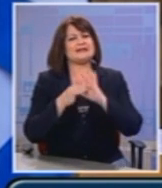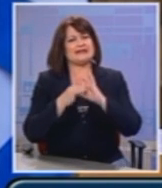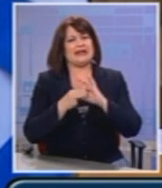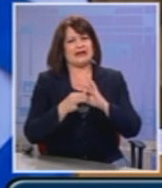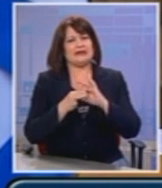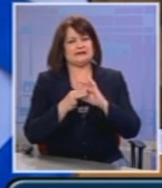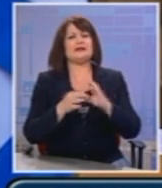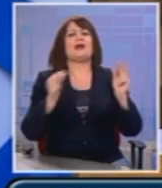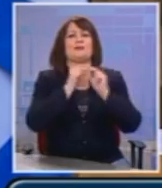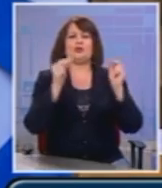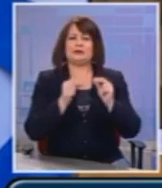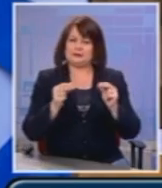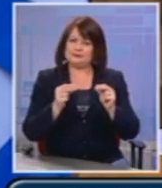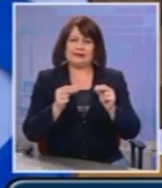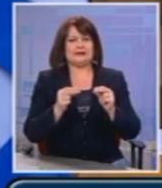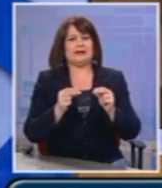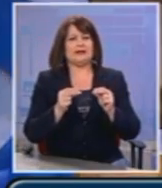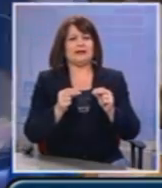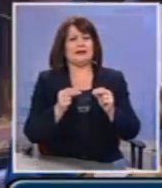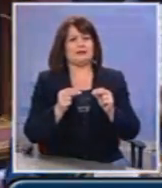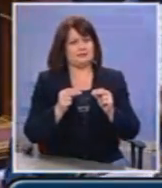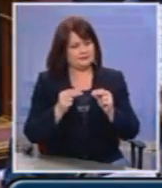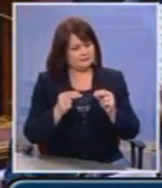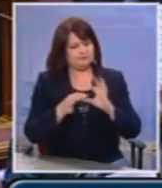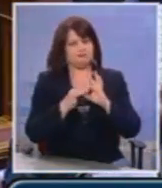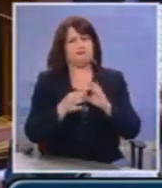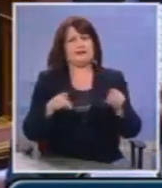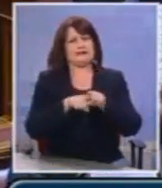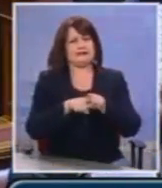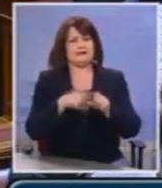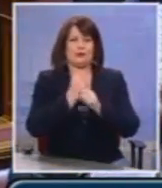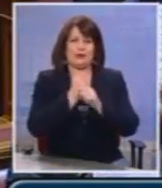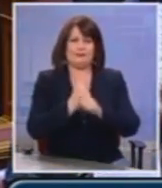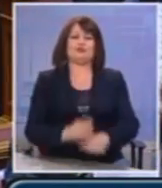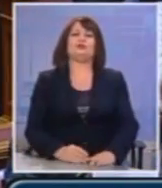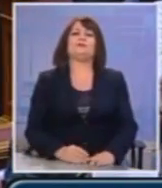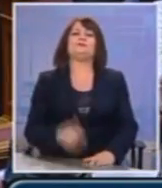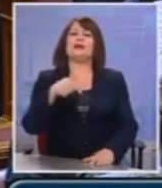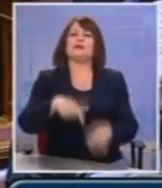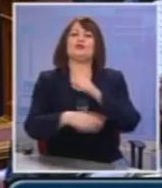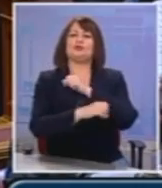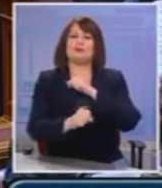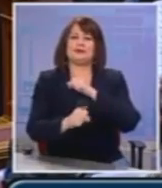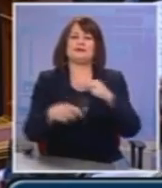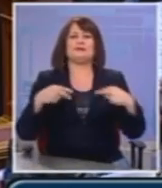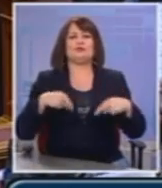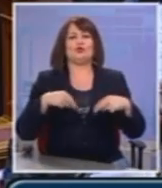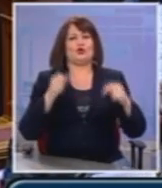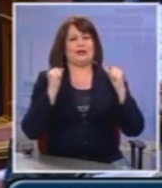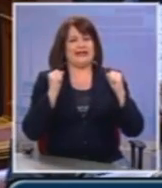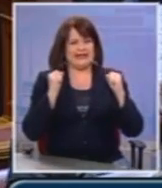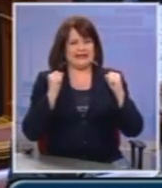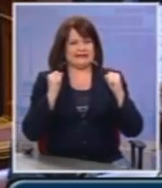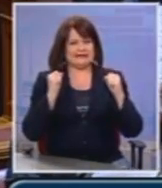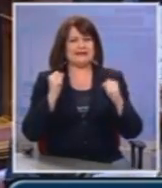και αποτελεσματική ε σύμπραξη είναι εδώ μαζί μας ο γενικός γραμματέας του υπουργείου υγείας ο κύριος